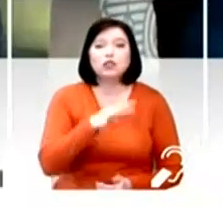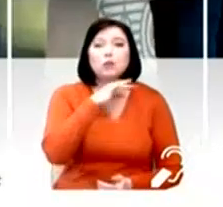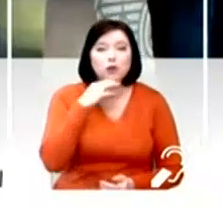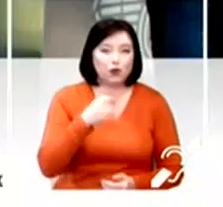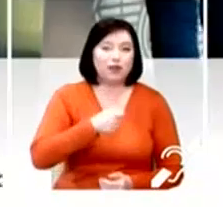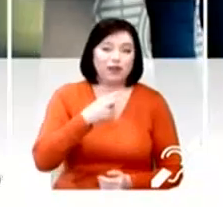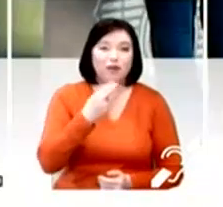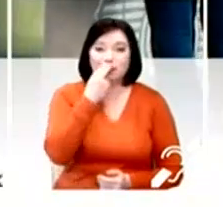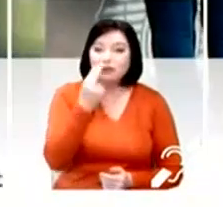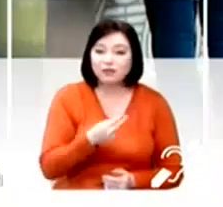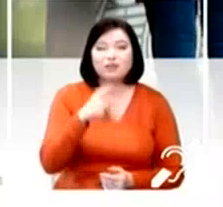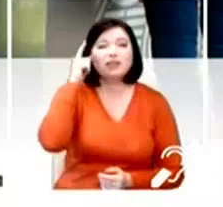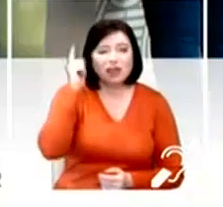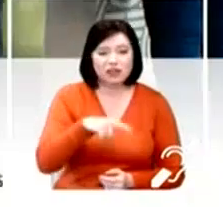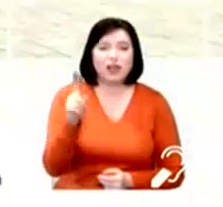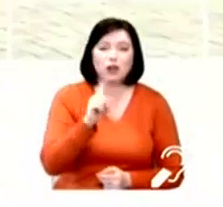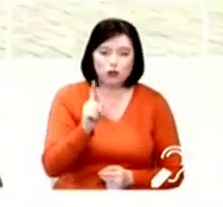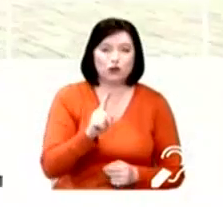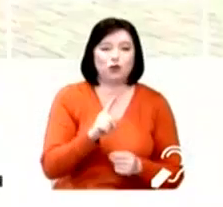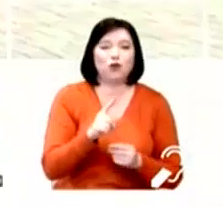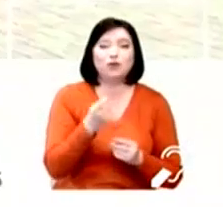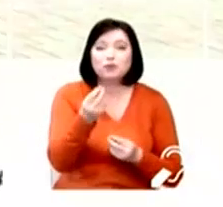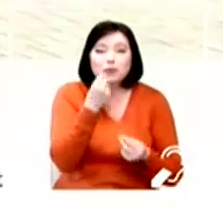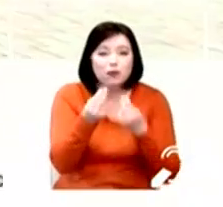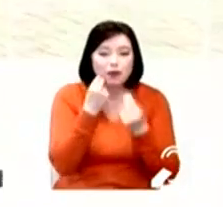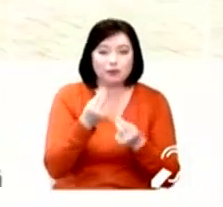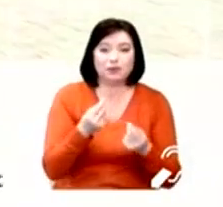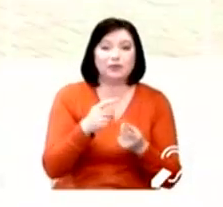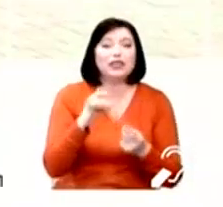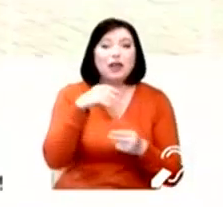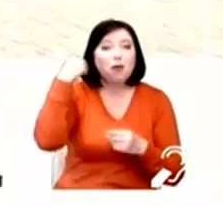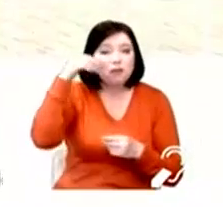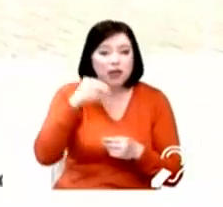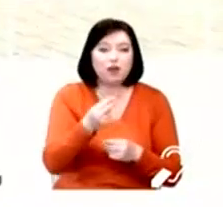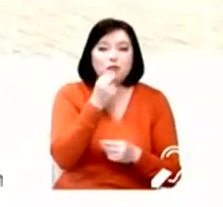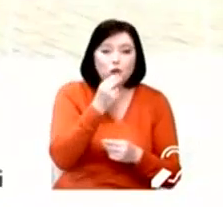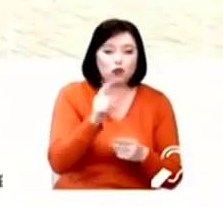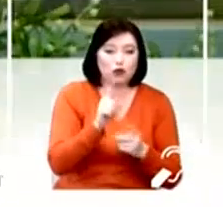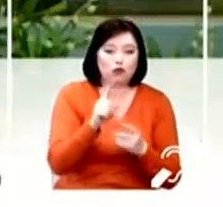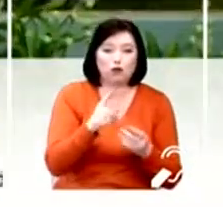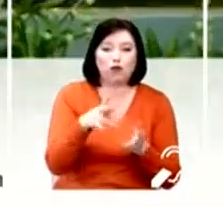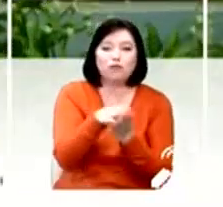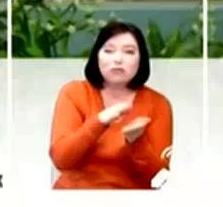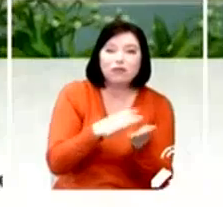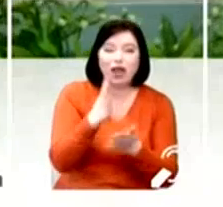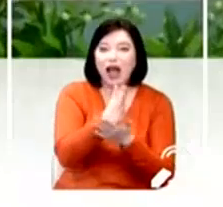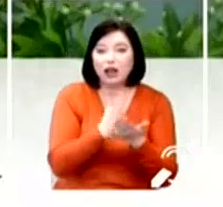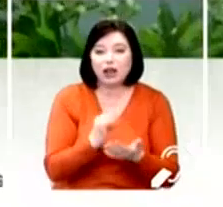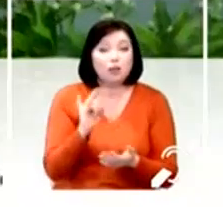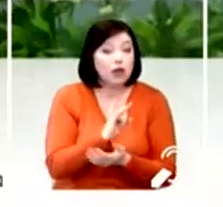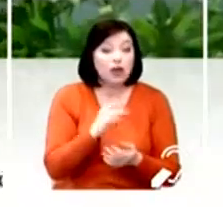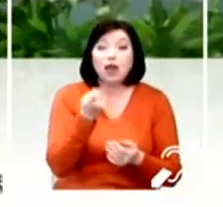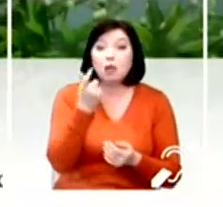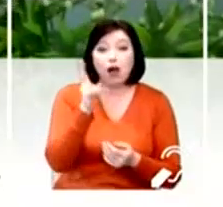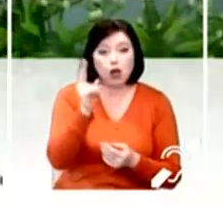Mulți adolescenți recunosc faptul că sar peste micul dejun, iar în pauzele dintre lecții preferă mâncarea de tip fast food. Și mai puțini sunt